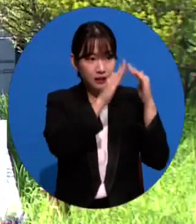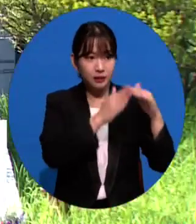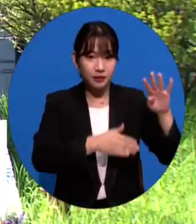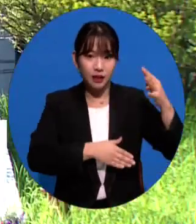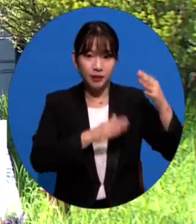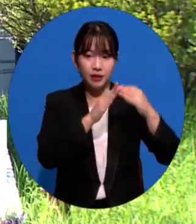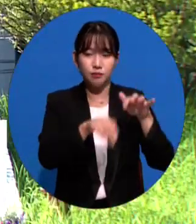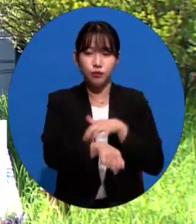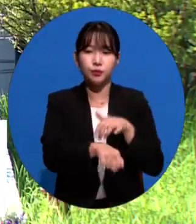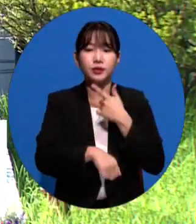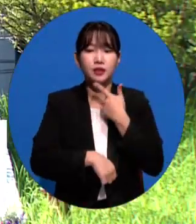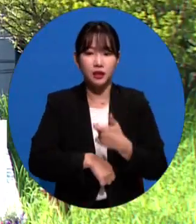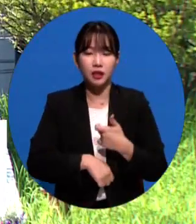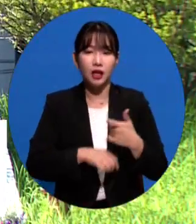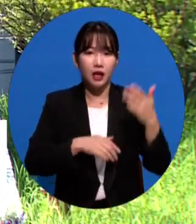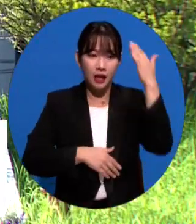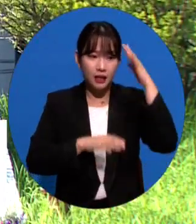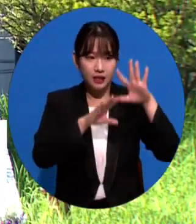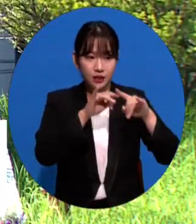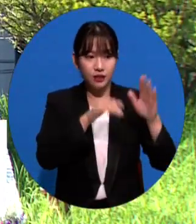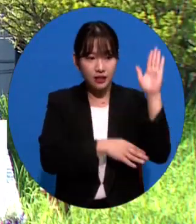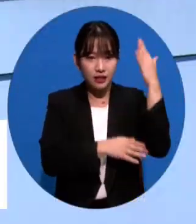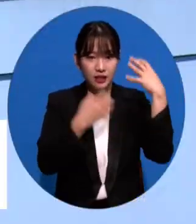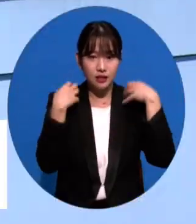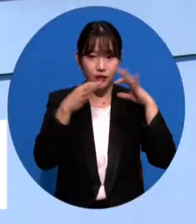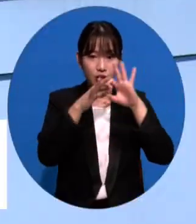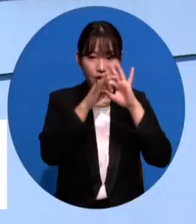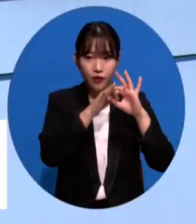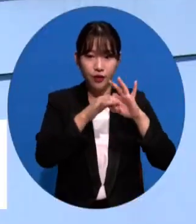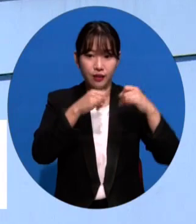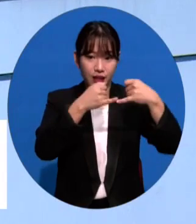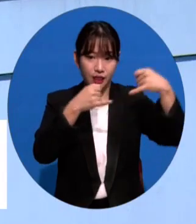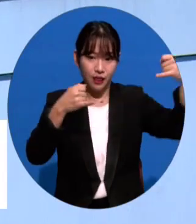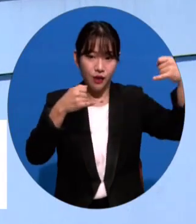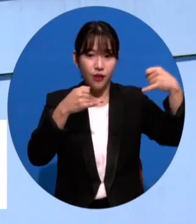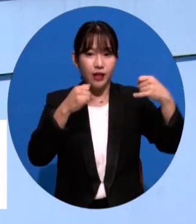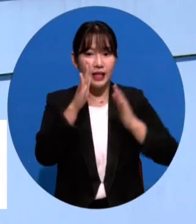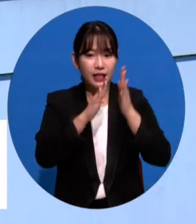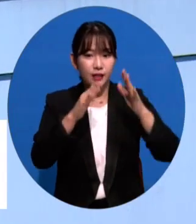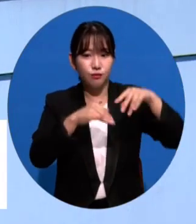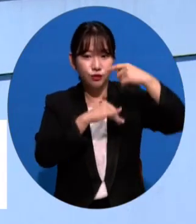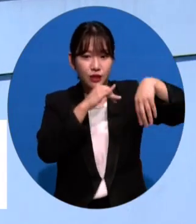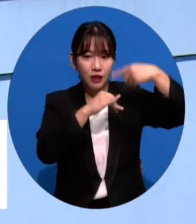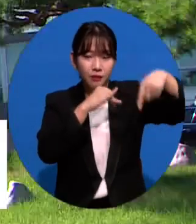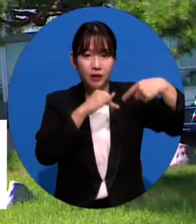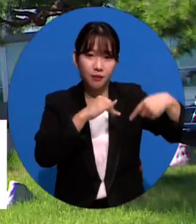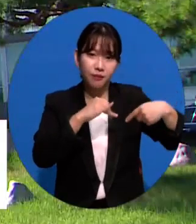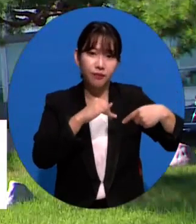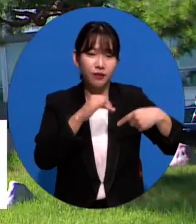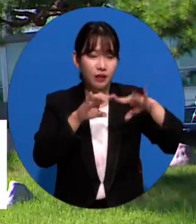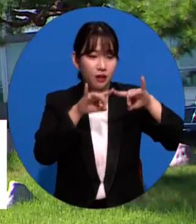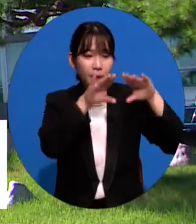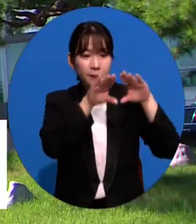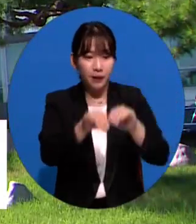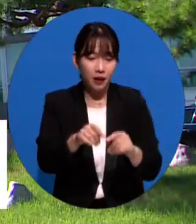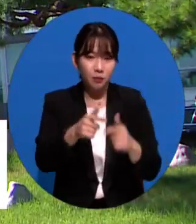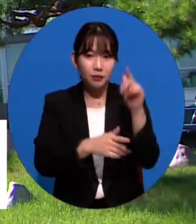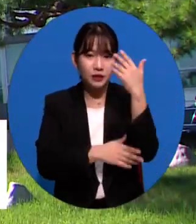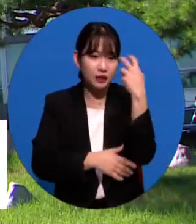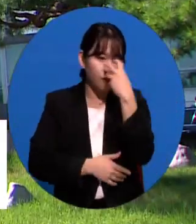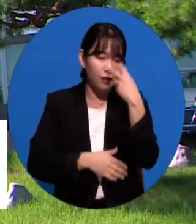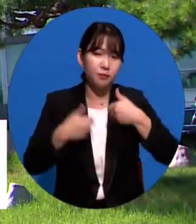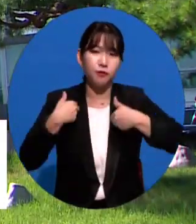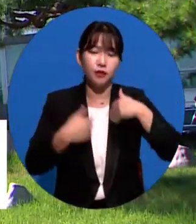겪었습니다. 한전은 시청과 연결된 전선에 덩굴 식물이 감기면서 정전이 발생해 목포시의 시설 관리가